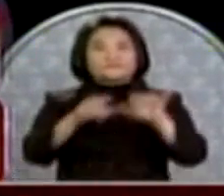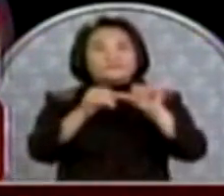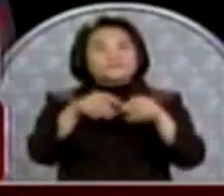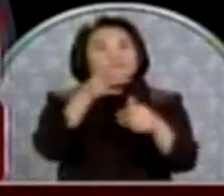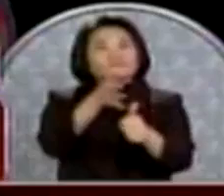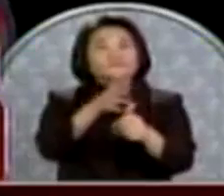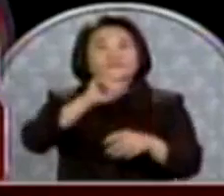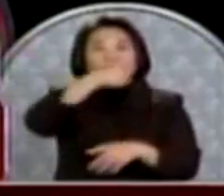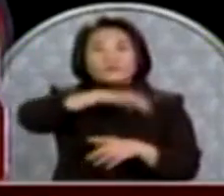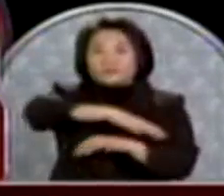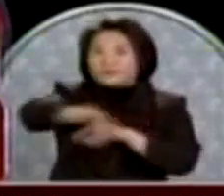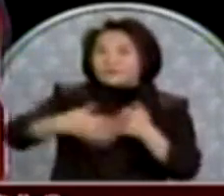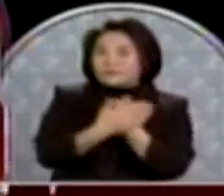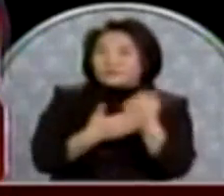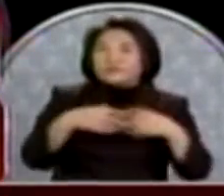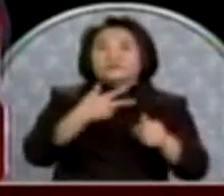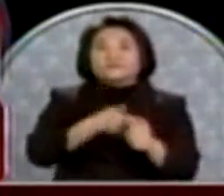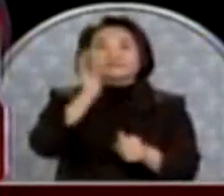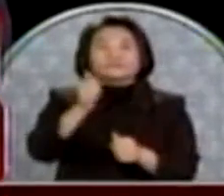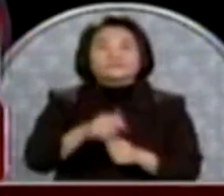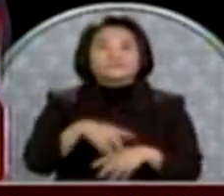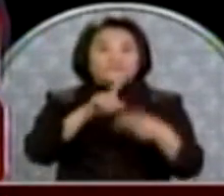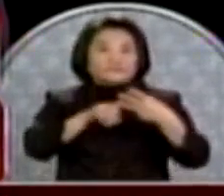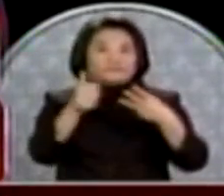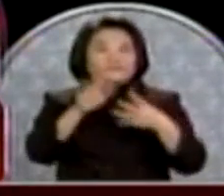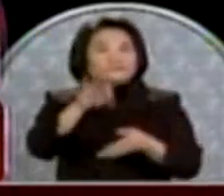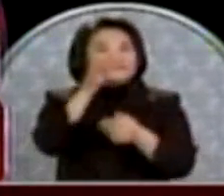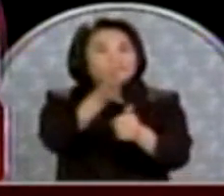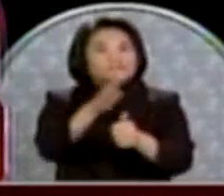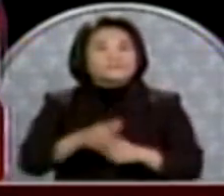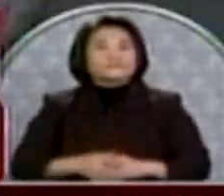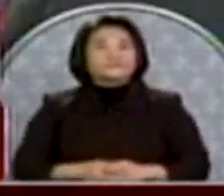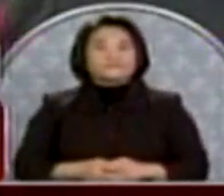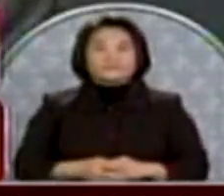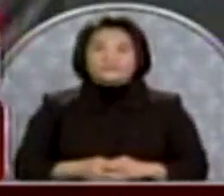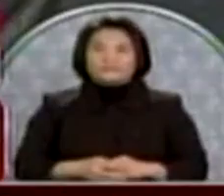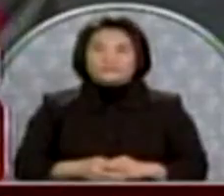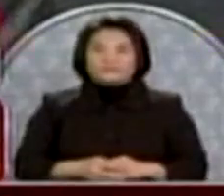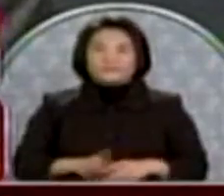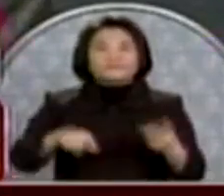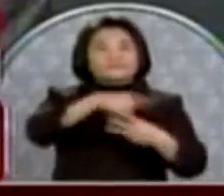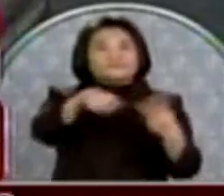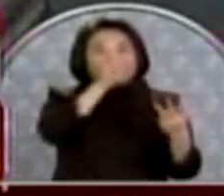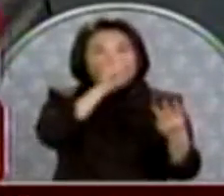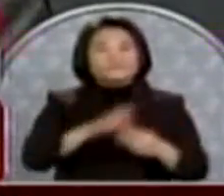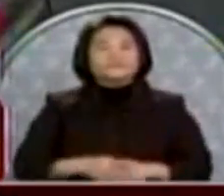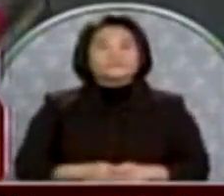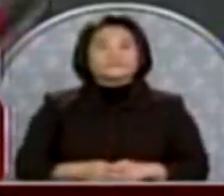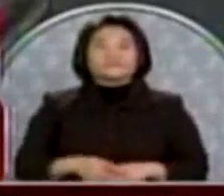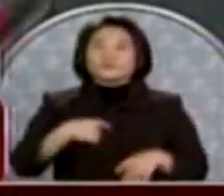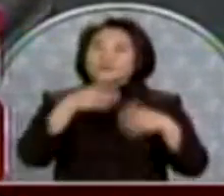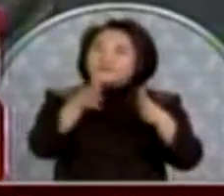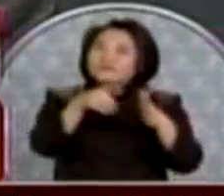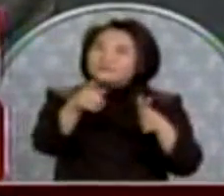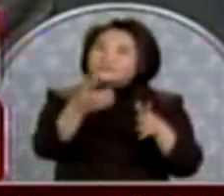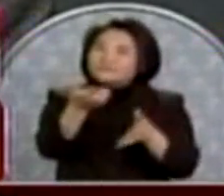第五个问题，请台湾环境保护联盟会长王俊秀先生提问。 三位好。